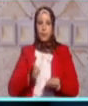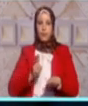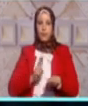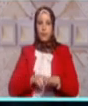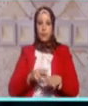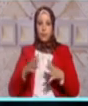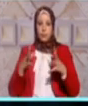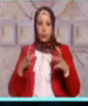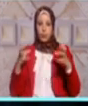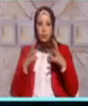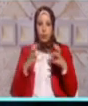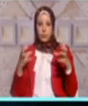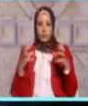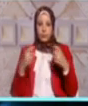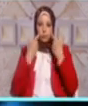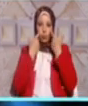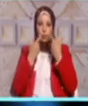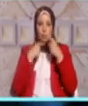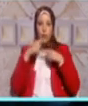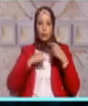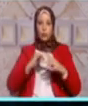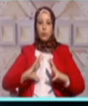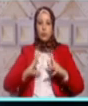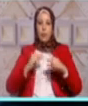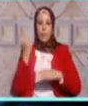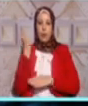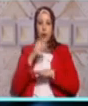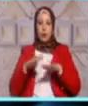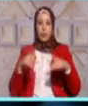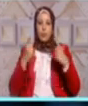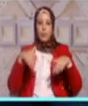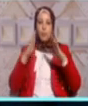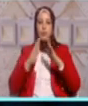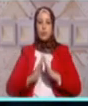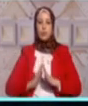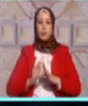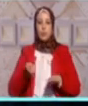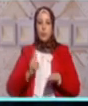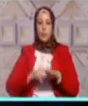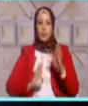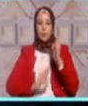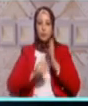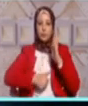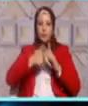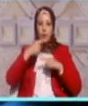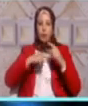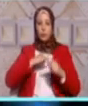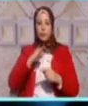الشرح الوضع في مصر وجهود التنميه اللي بتتم على ارض مصر والانجازات اللي بتتحقق وتعريفهم